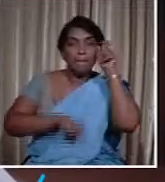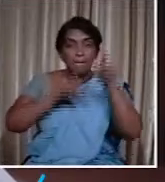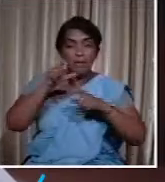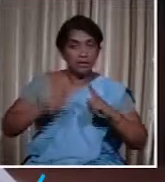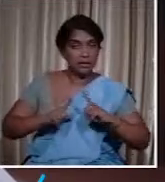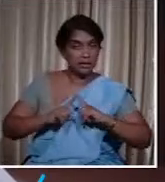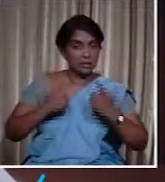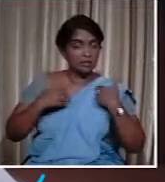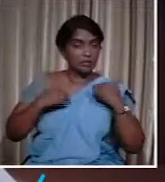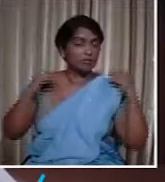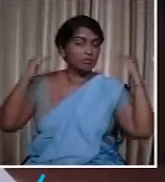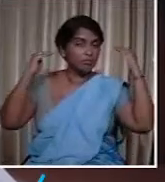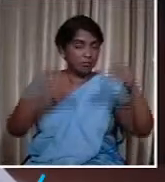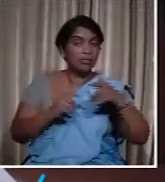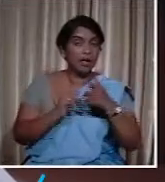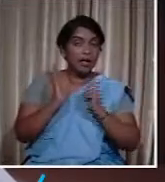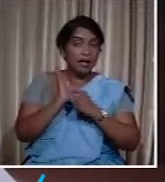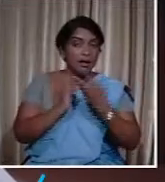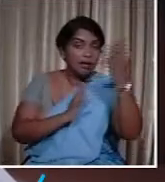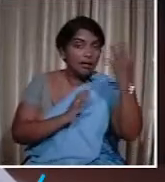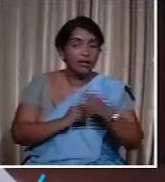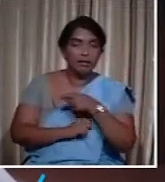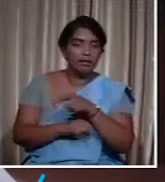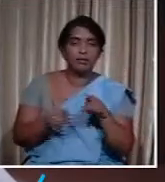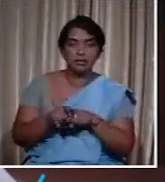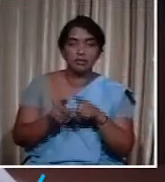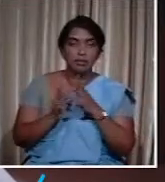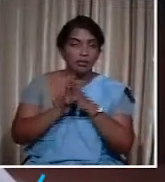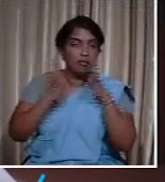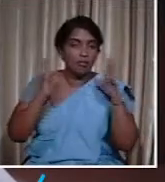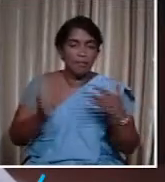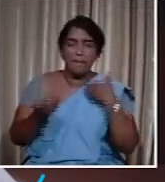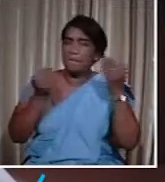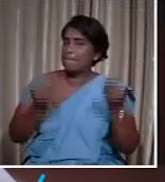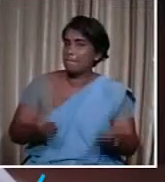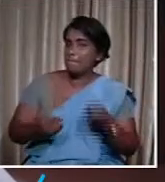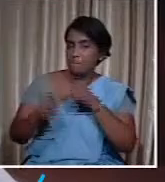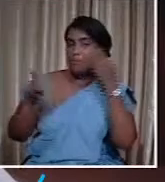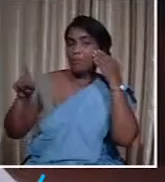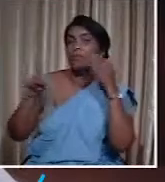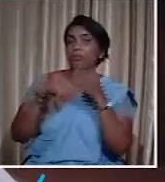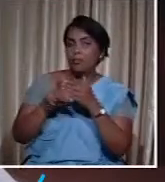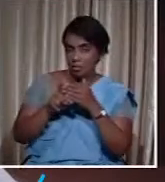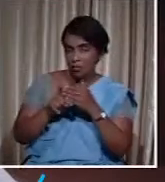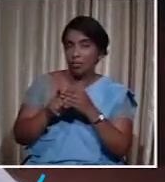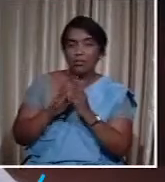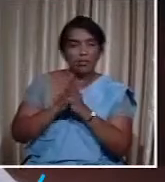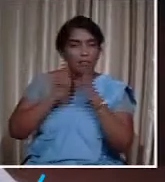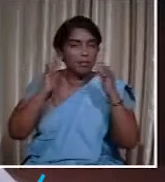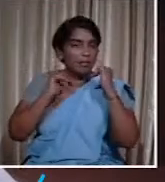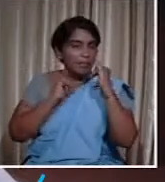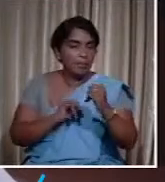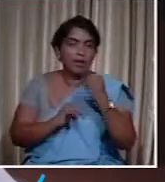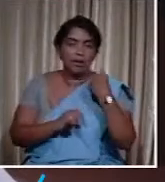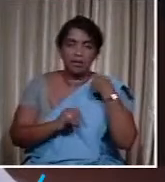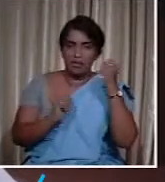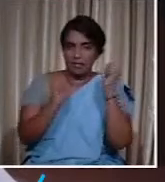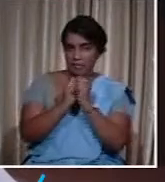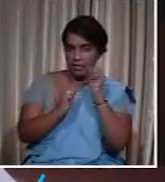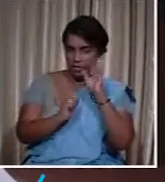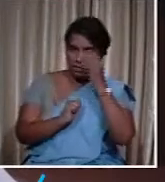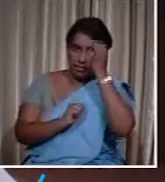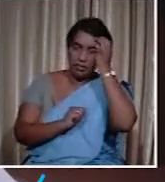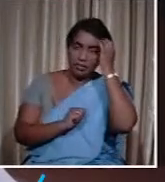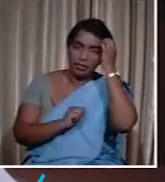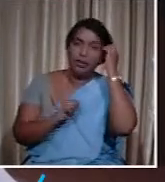जनजीवित नाय बरट वड मे बरबाट पत्तिबिन ए अतर अतिवीतिबिन अतिशय दूषित गनुदीन